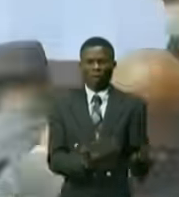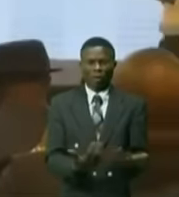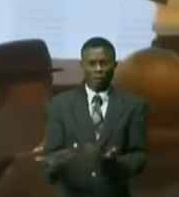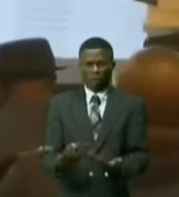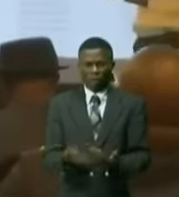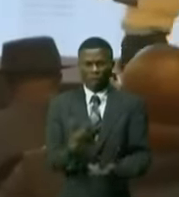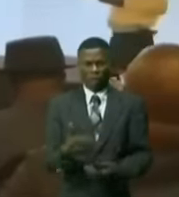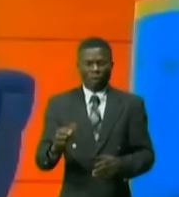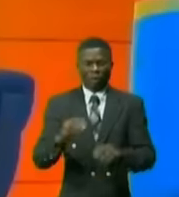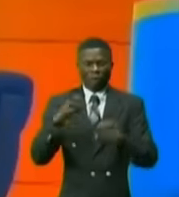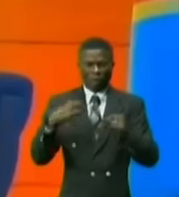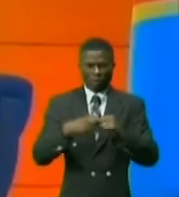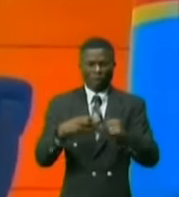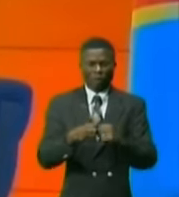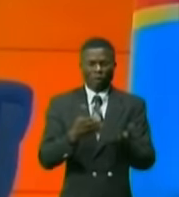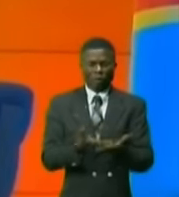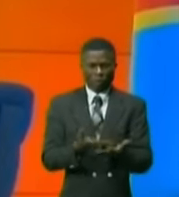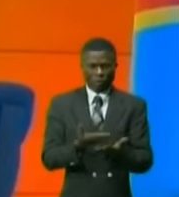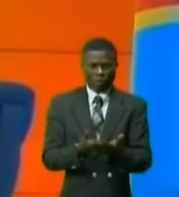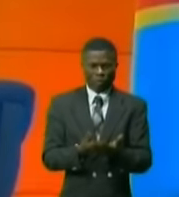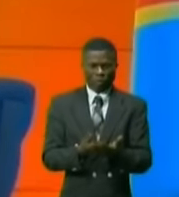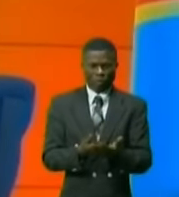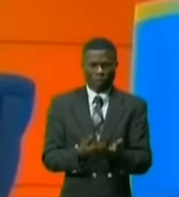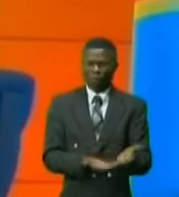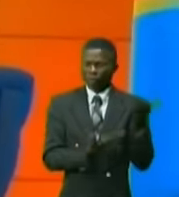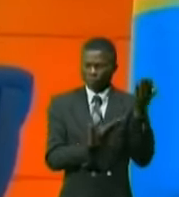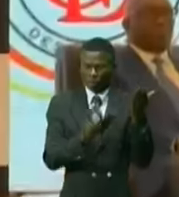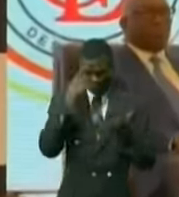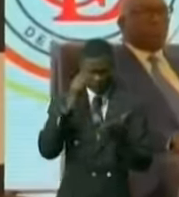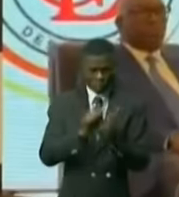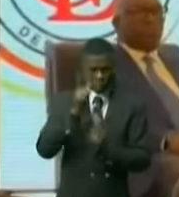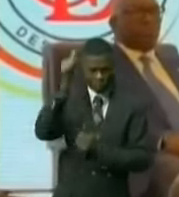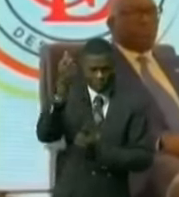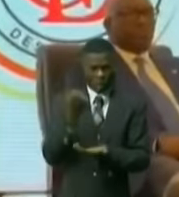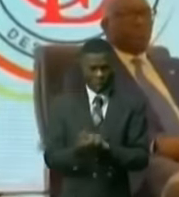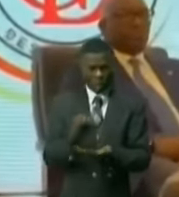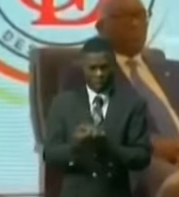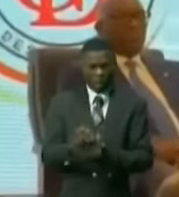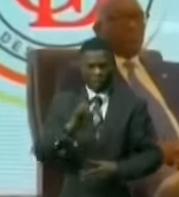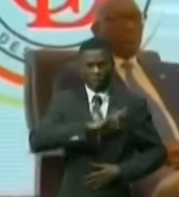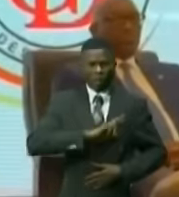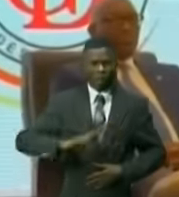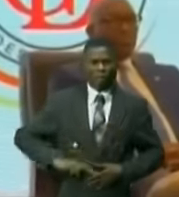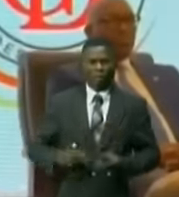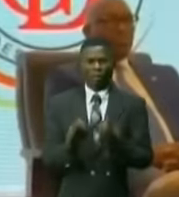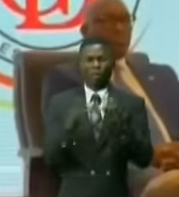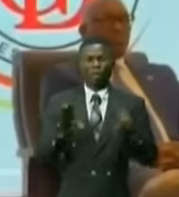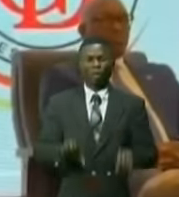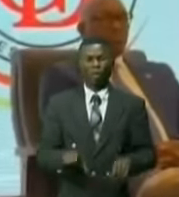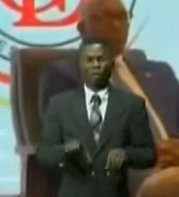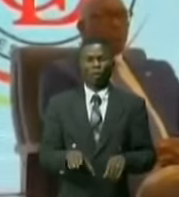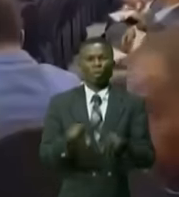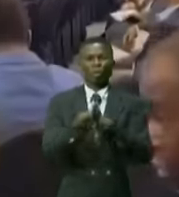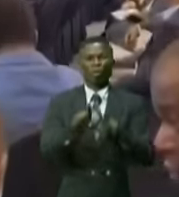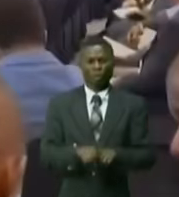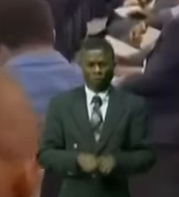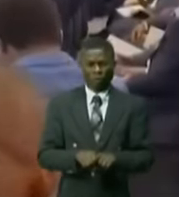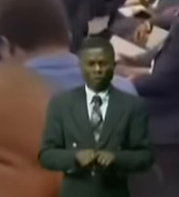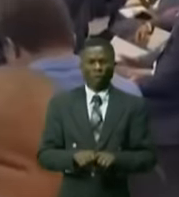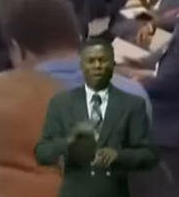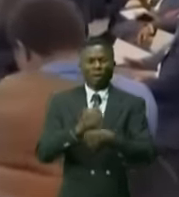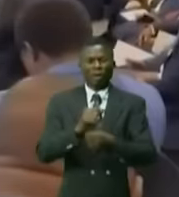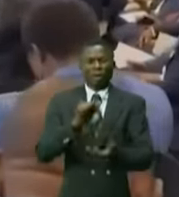dispositifs électroniques fiscaux sont fondamentaux pour l'avenir économique de la République démocratique du Congo et conçue